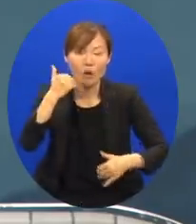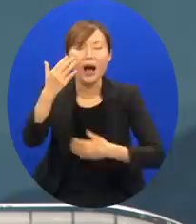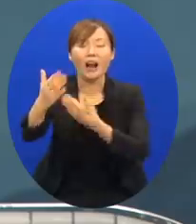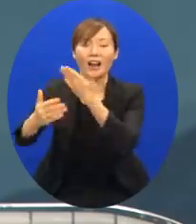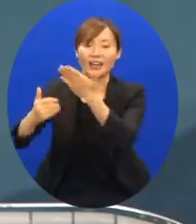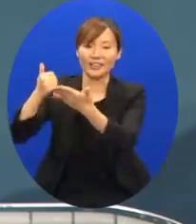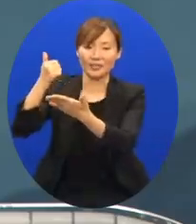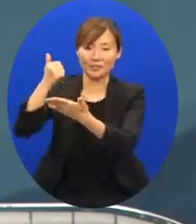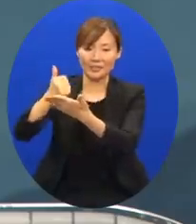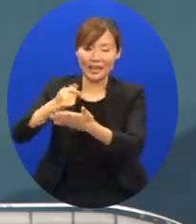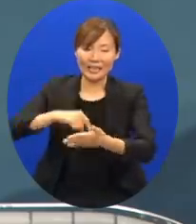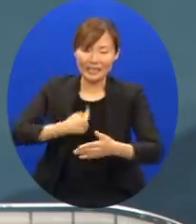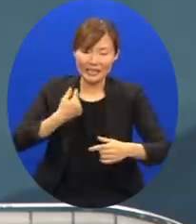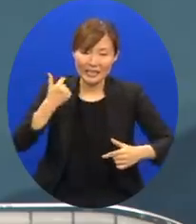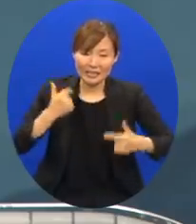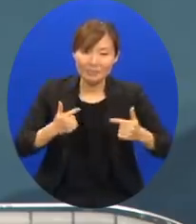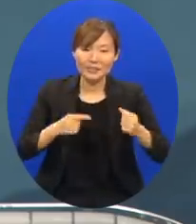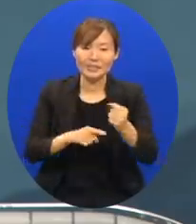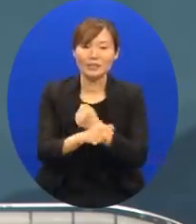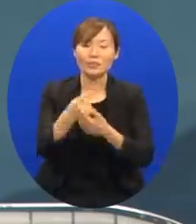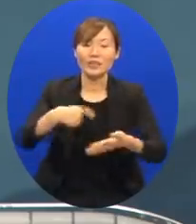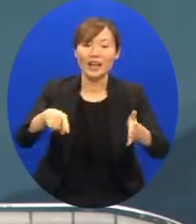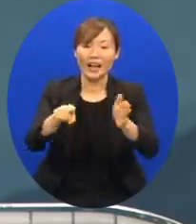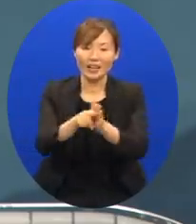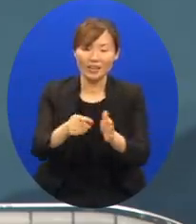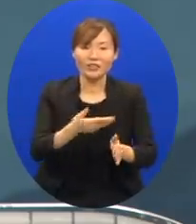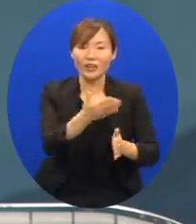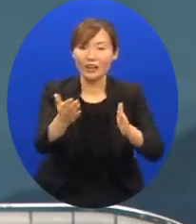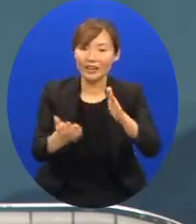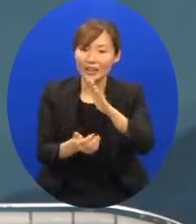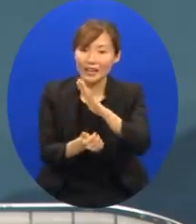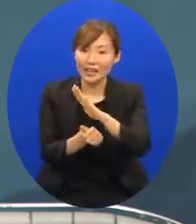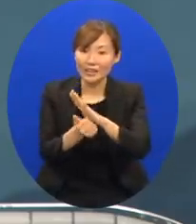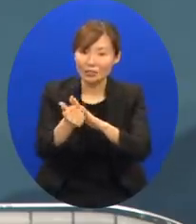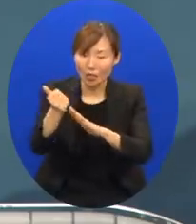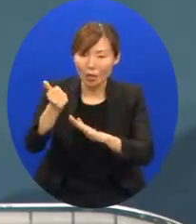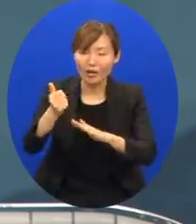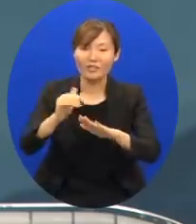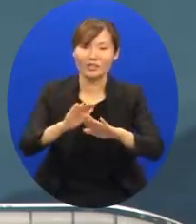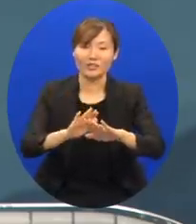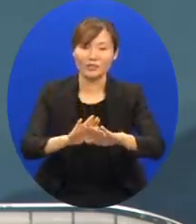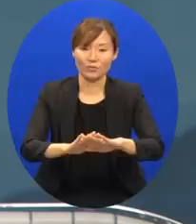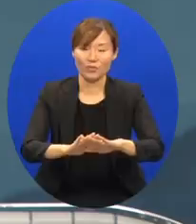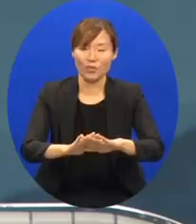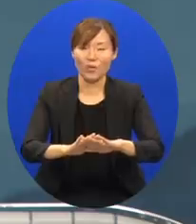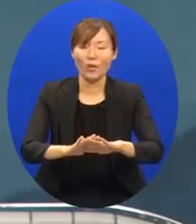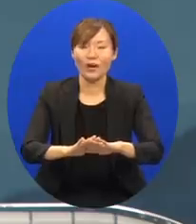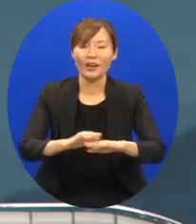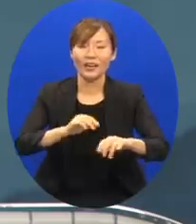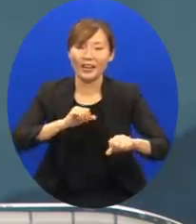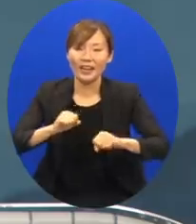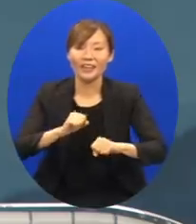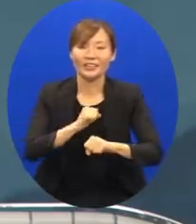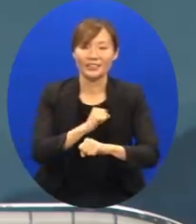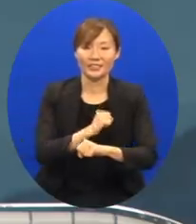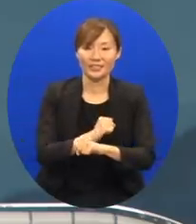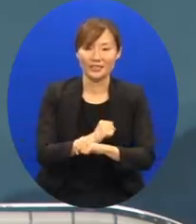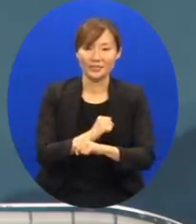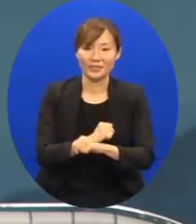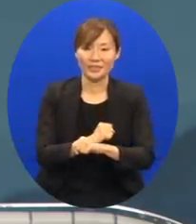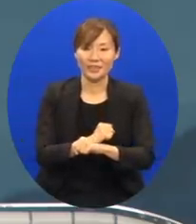기분 신 뜻을 위하여 너희에게 소원을 두고 행하게 하시나니 해 우리 안에 하나님이